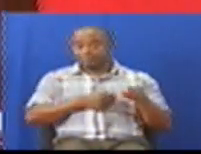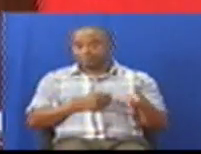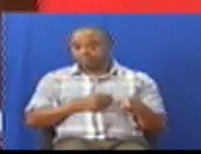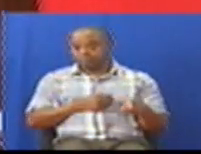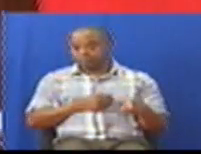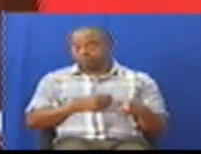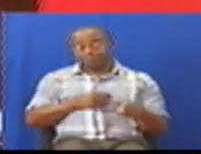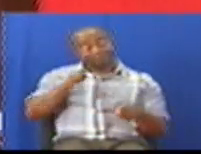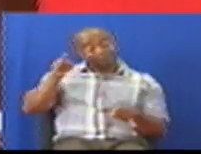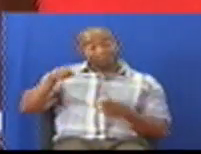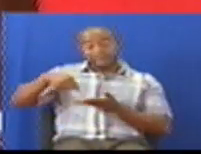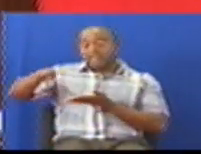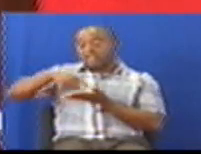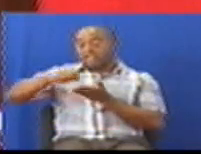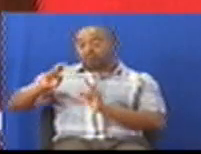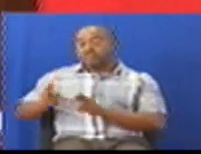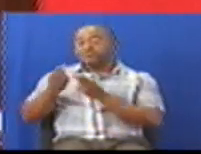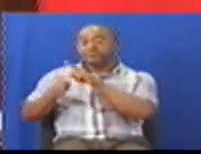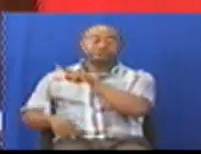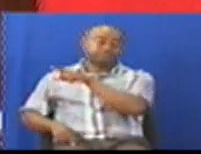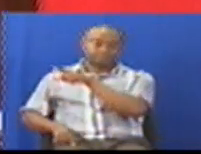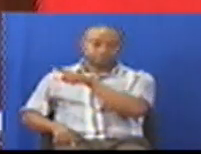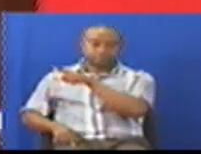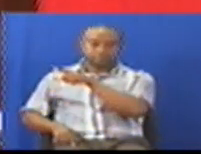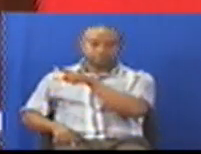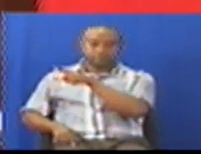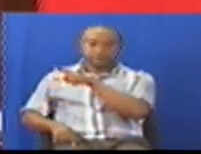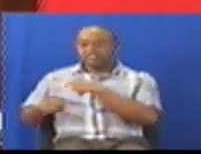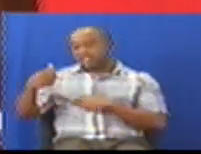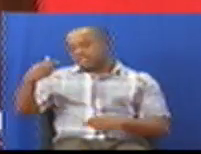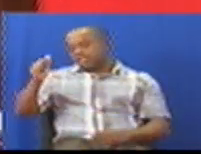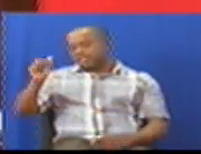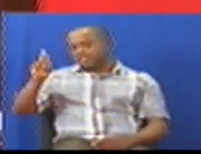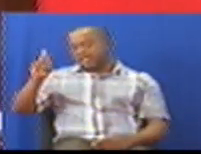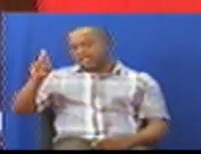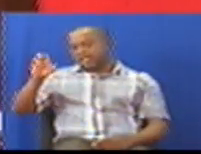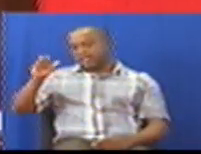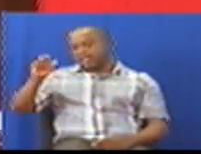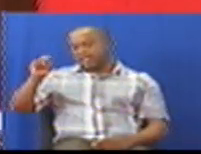pale kituo chetu kipya cha Liamkena kimeshafikia 99%.